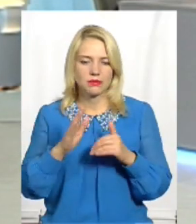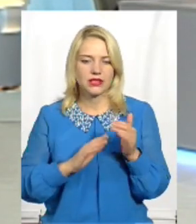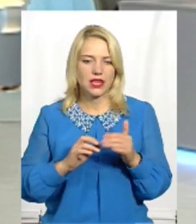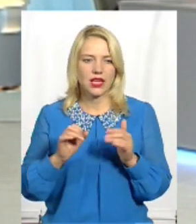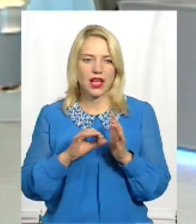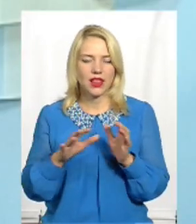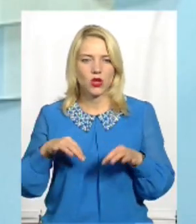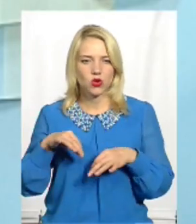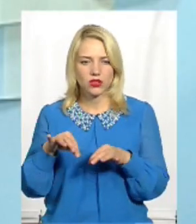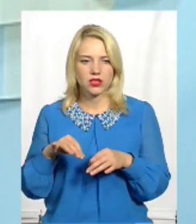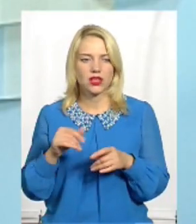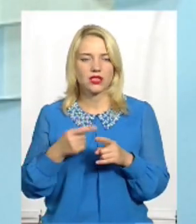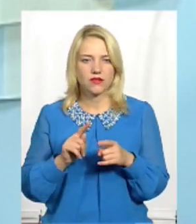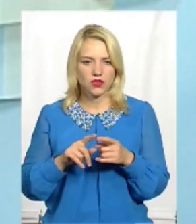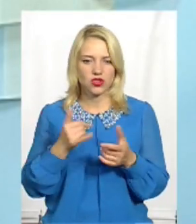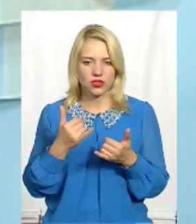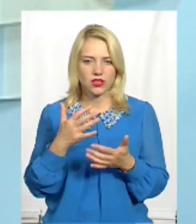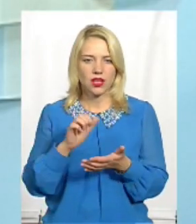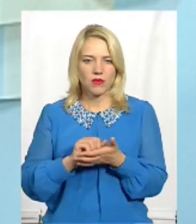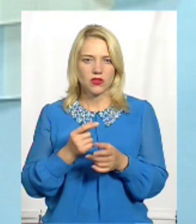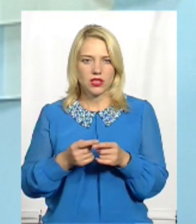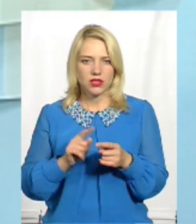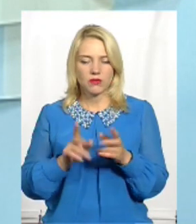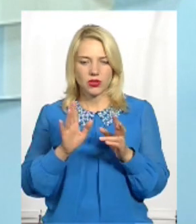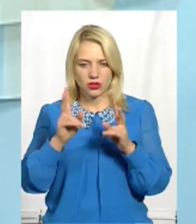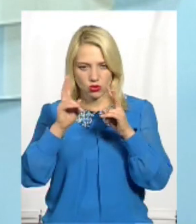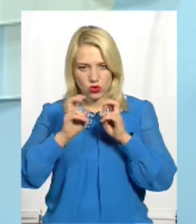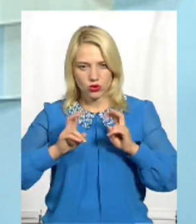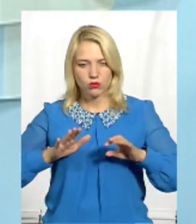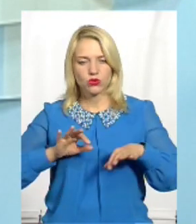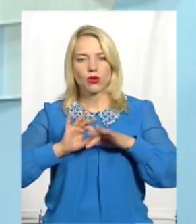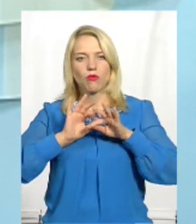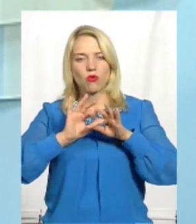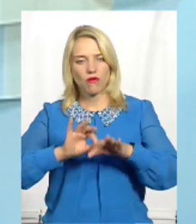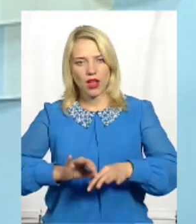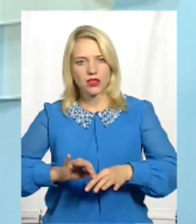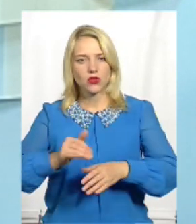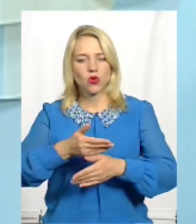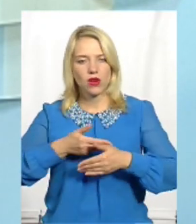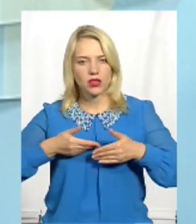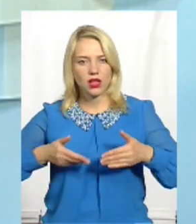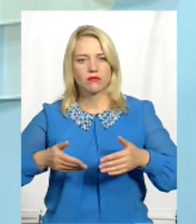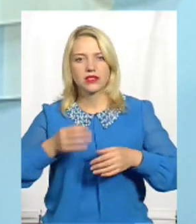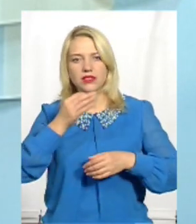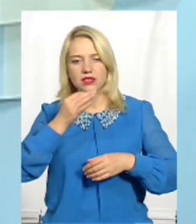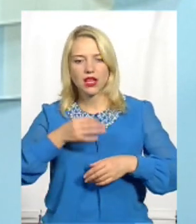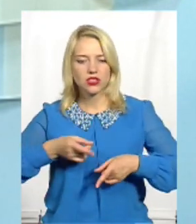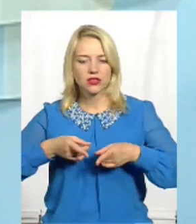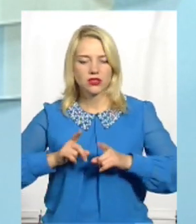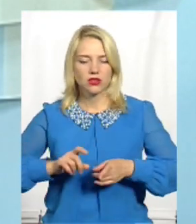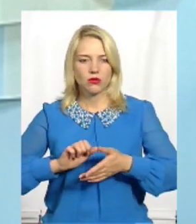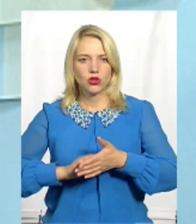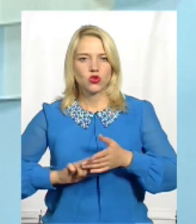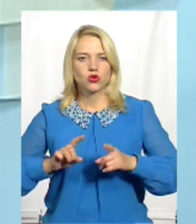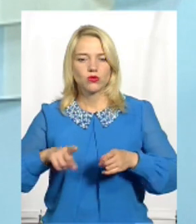міських електричних мереж, і вони зараз цим займаються. Як тільки розслідування таке буде проведено і нам скажуть істинну причину,